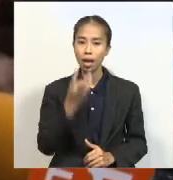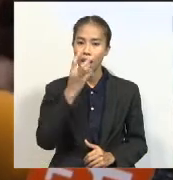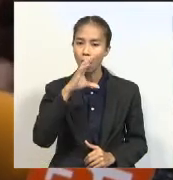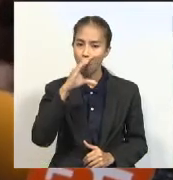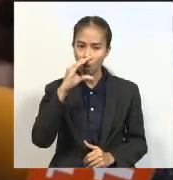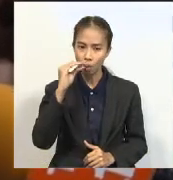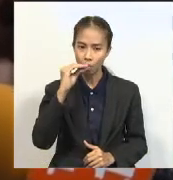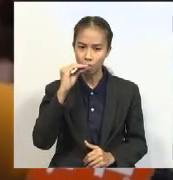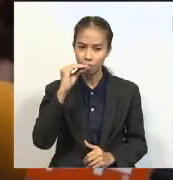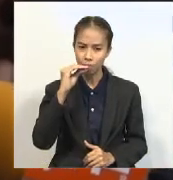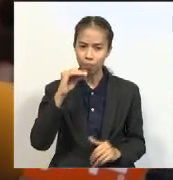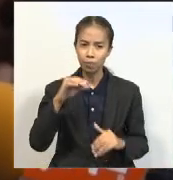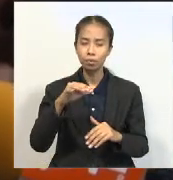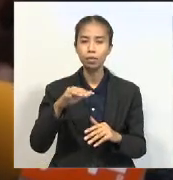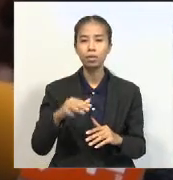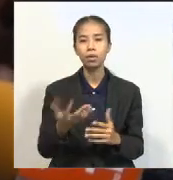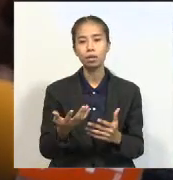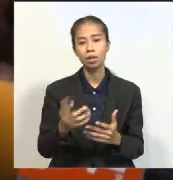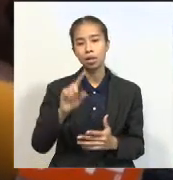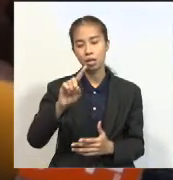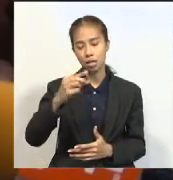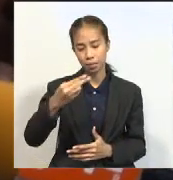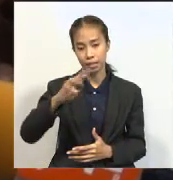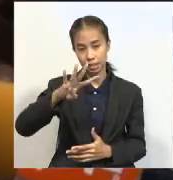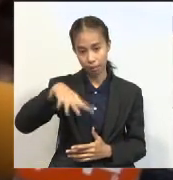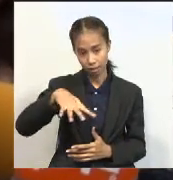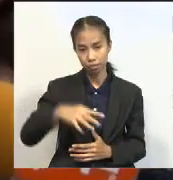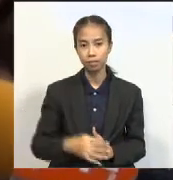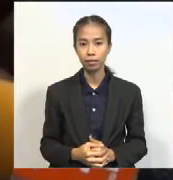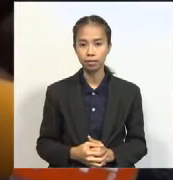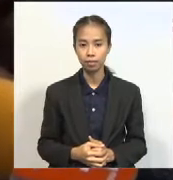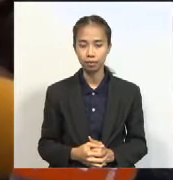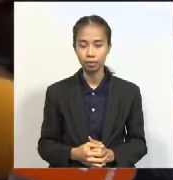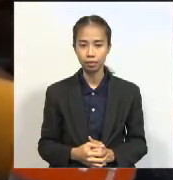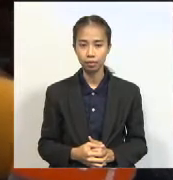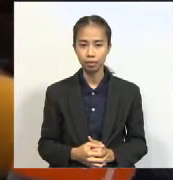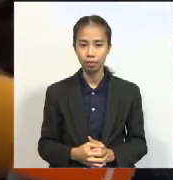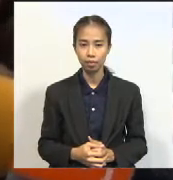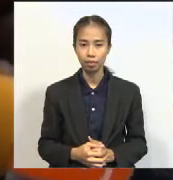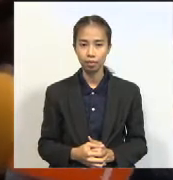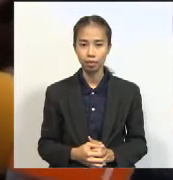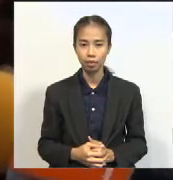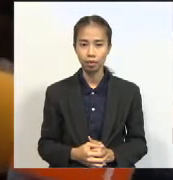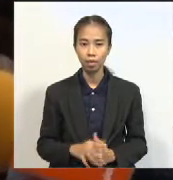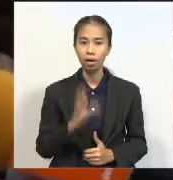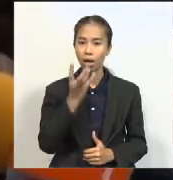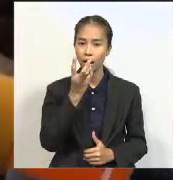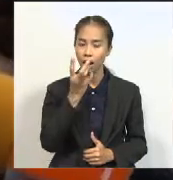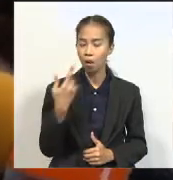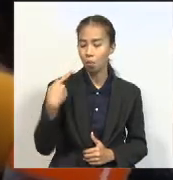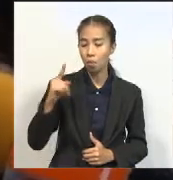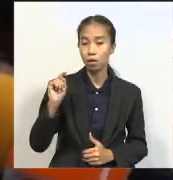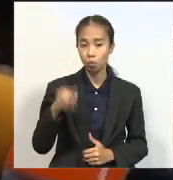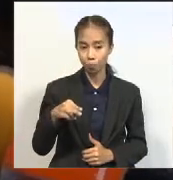มนอกพื้นที่ตันละ14,000นะครับแล้วก็ข้าวปทุ